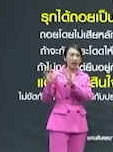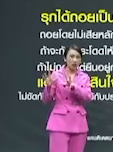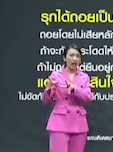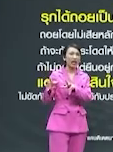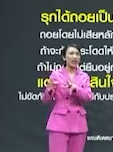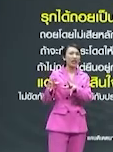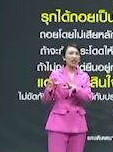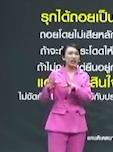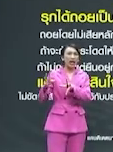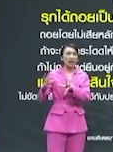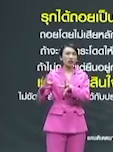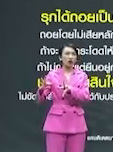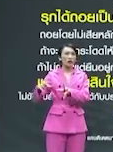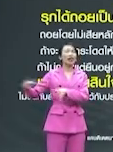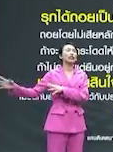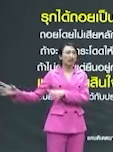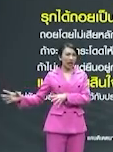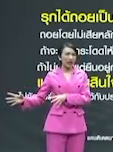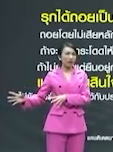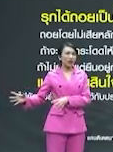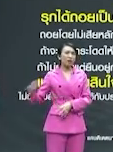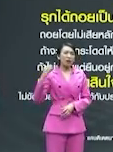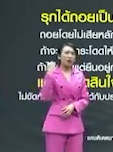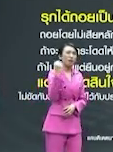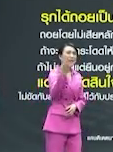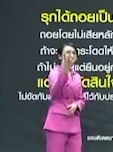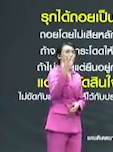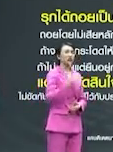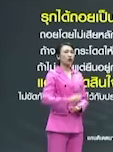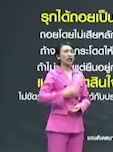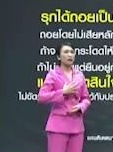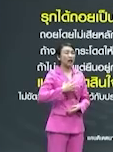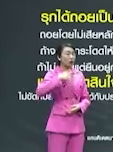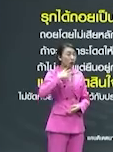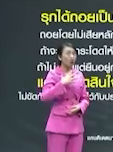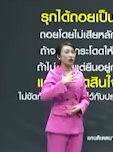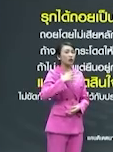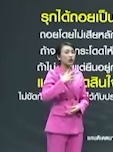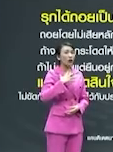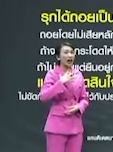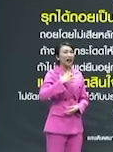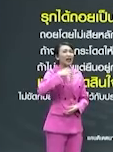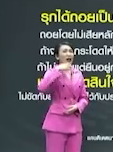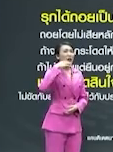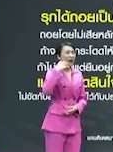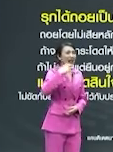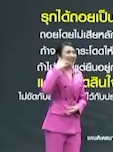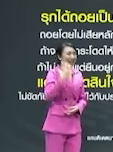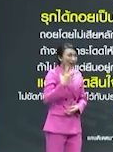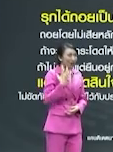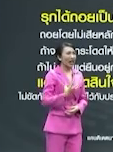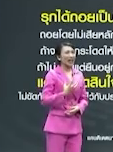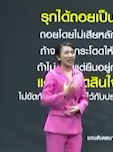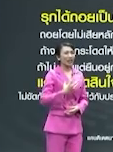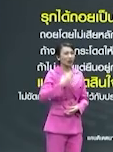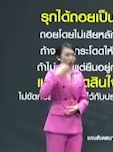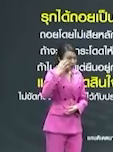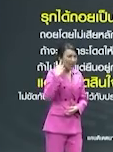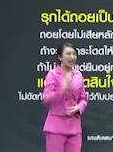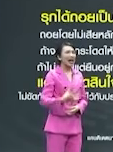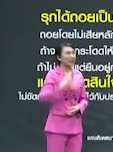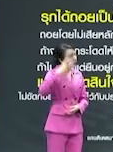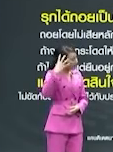ที่พักก้าวไกลได้สสแบบแบรนด์ slideไปพบปะกับมวลชนทำให้คนรู้สึกว่าพรรคก้าวไกล